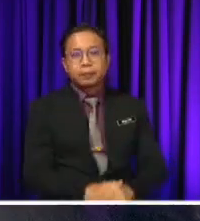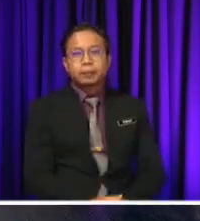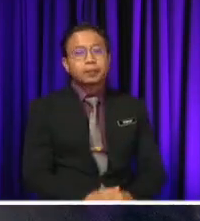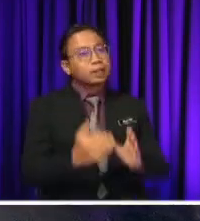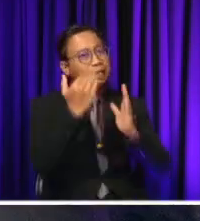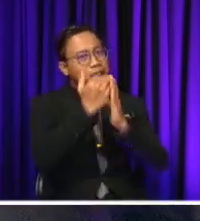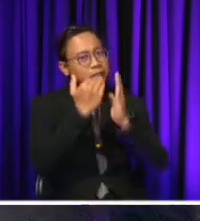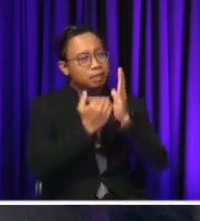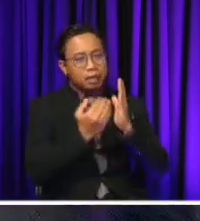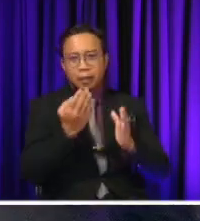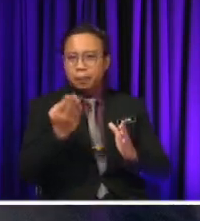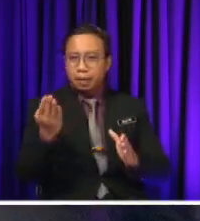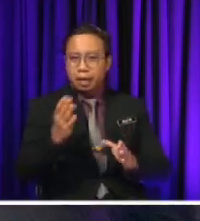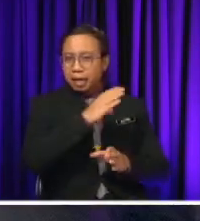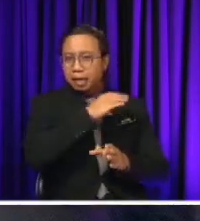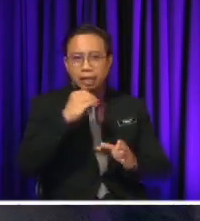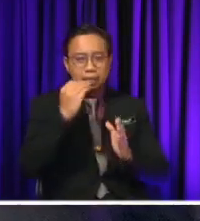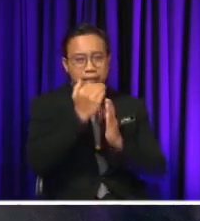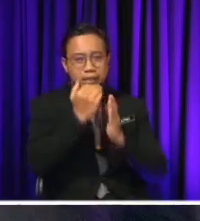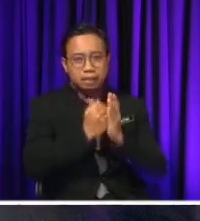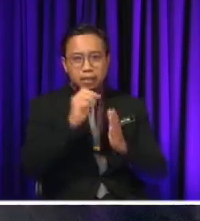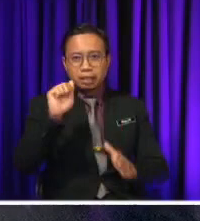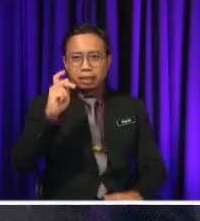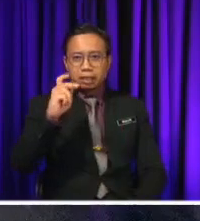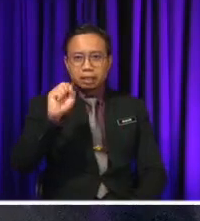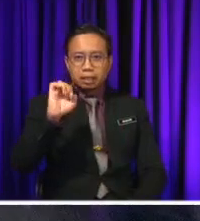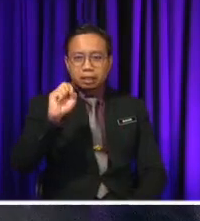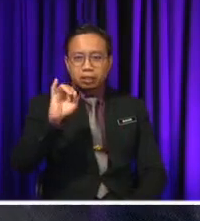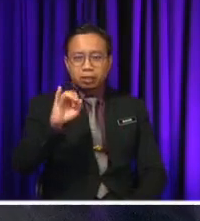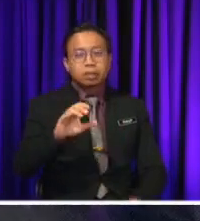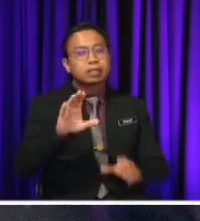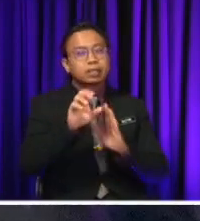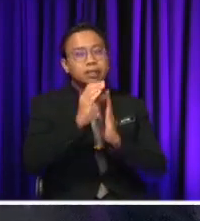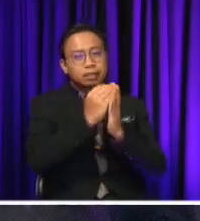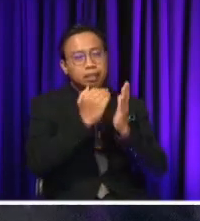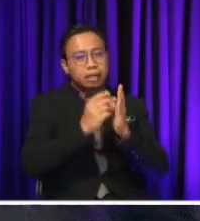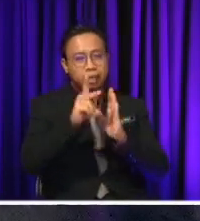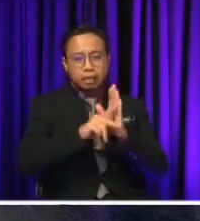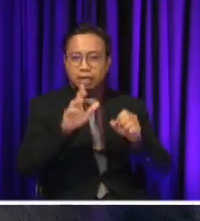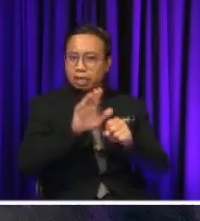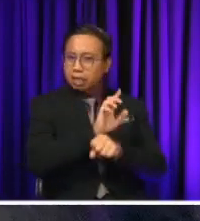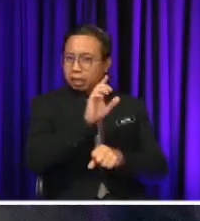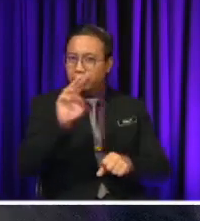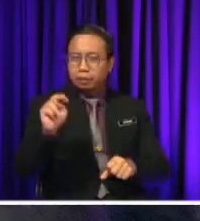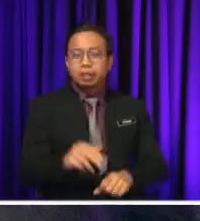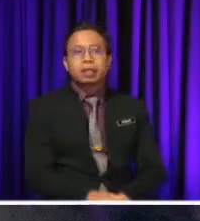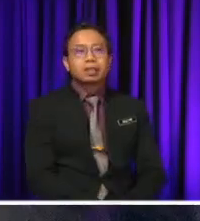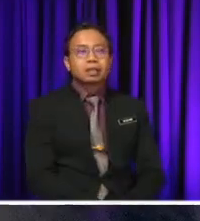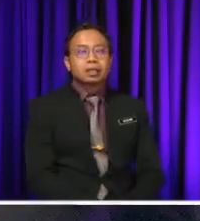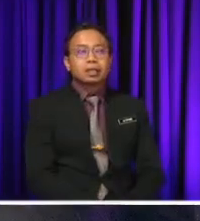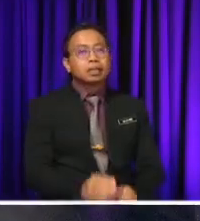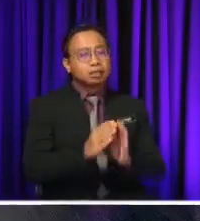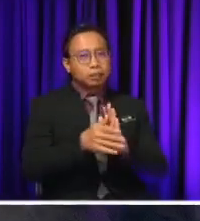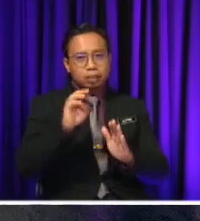dan juga ataupun kelengkapan saya sebagai murid saya eh murid saya